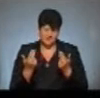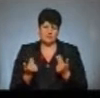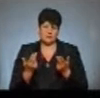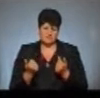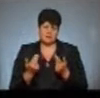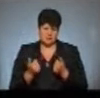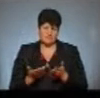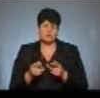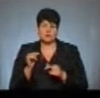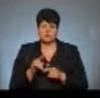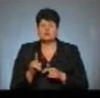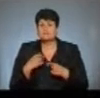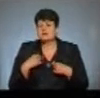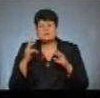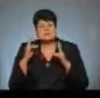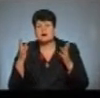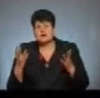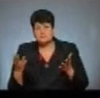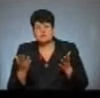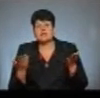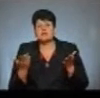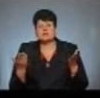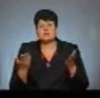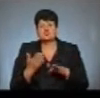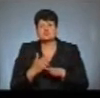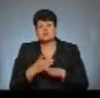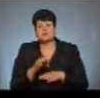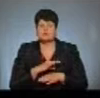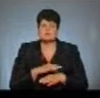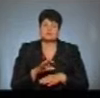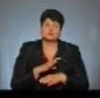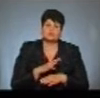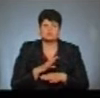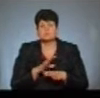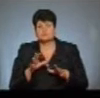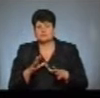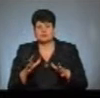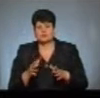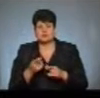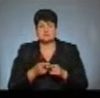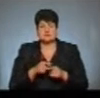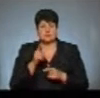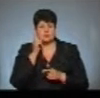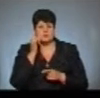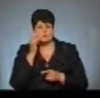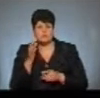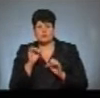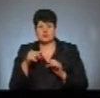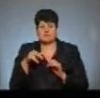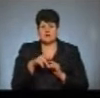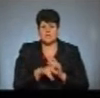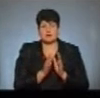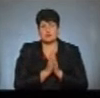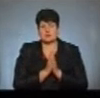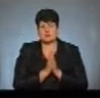тому що ми не знаємо, на якому етапі він може скористатися саме тим телефоном. Він може вийти,